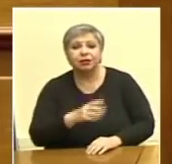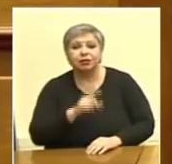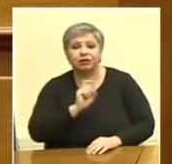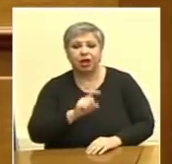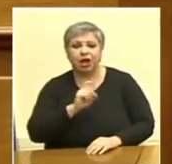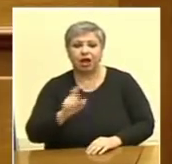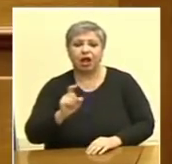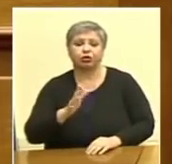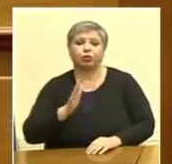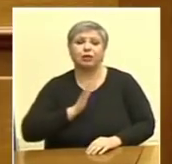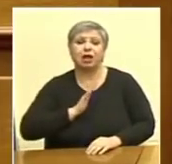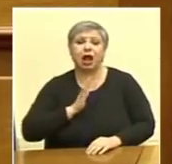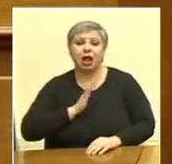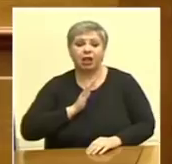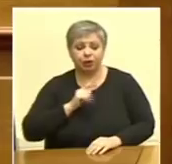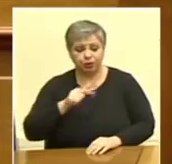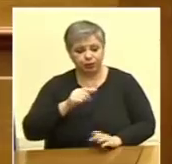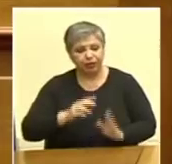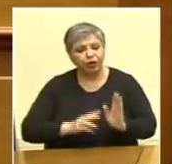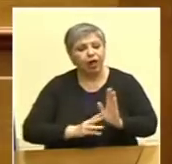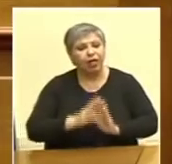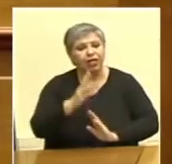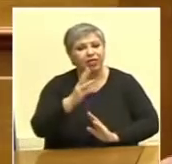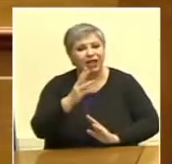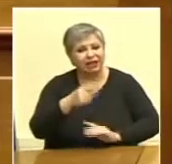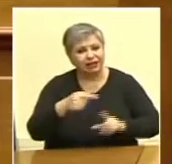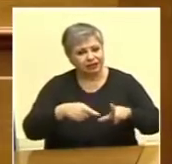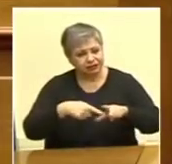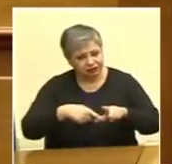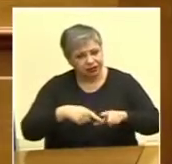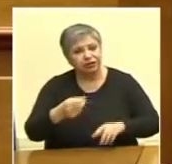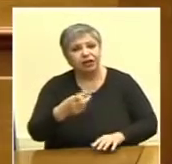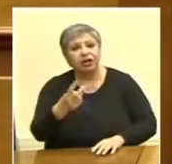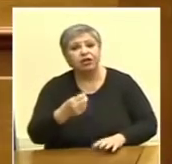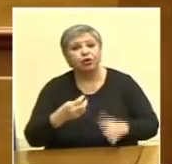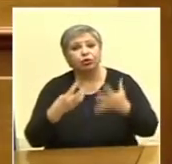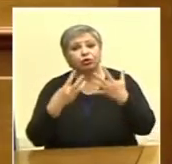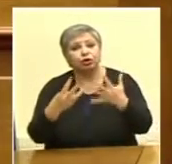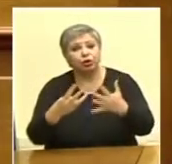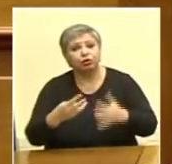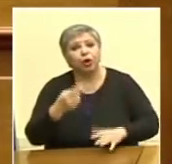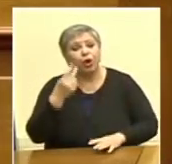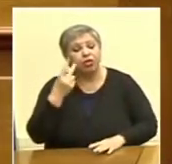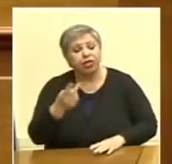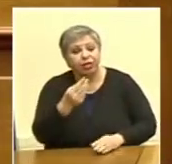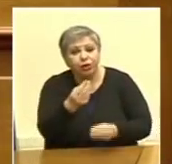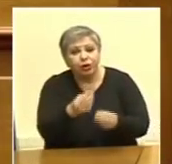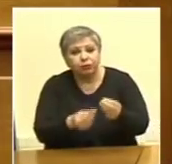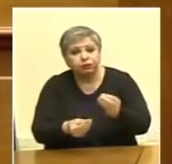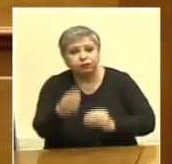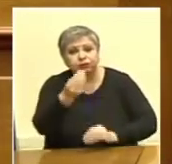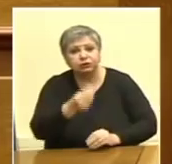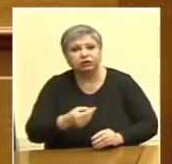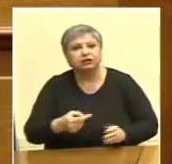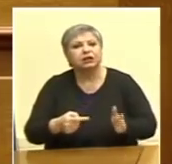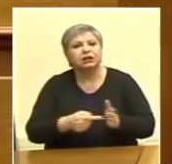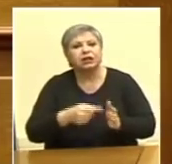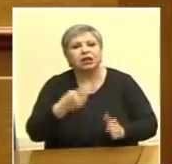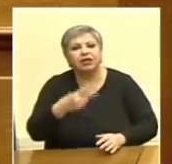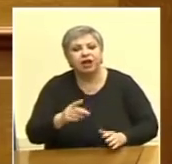στις 14 του μήνα και στις 28 του μήνα από 200 έως 1.200 ευρώ στο λογαριασμό τους μέρισμα από το